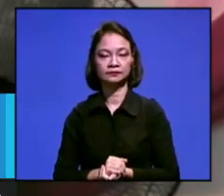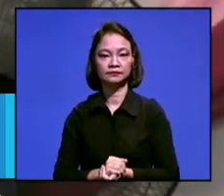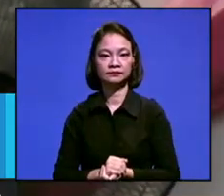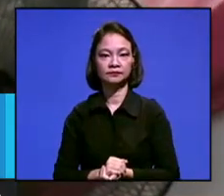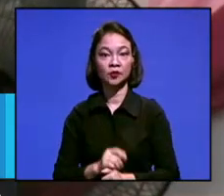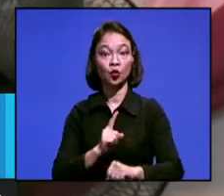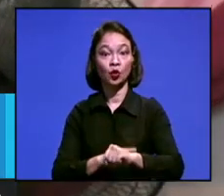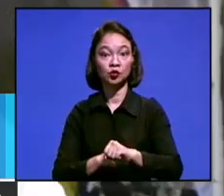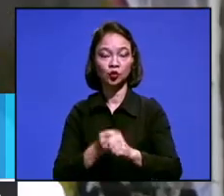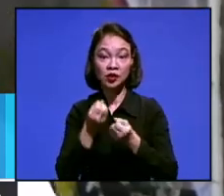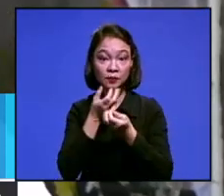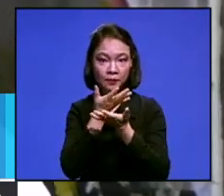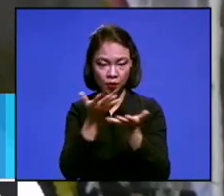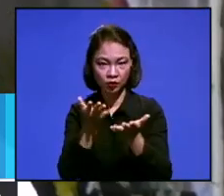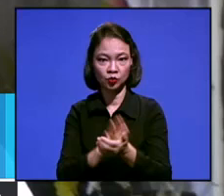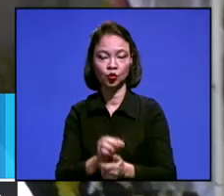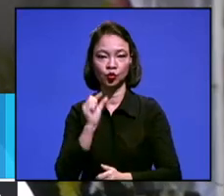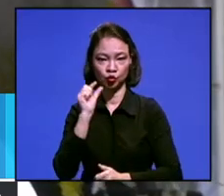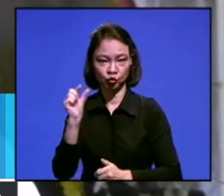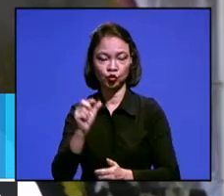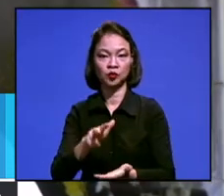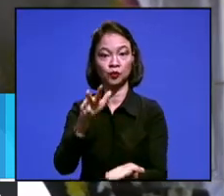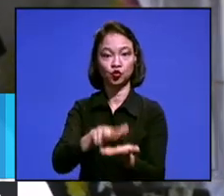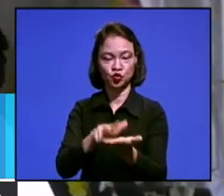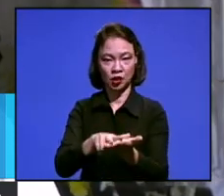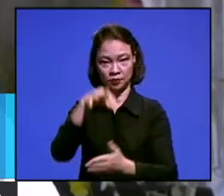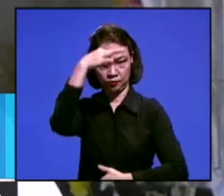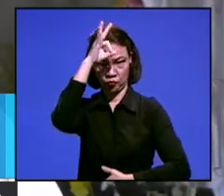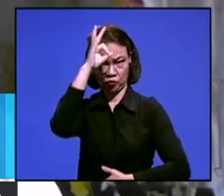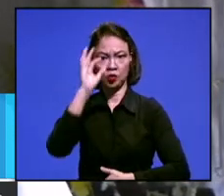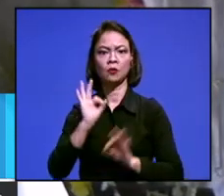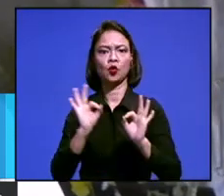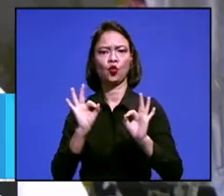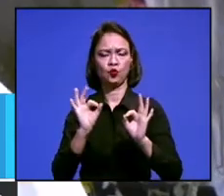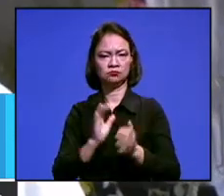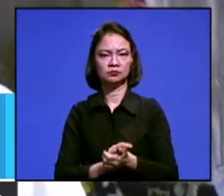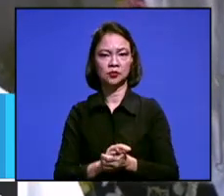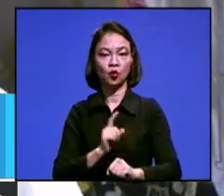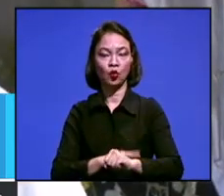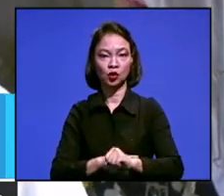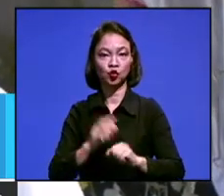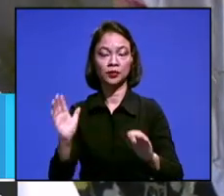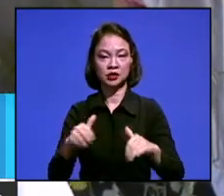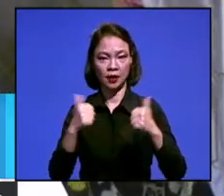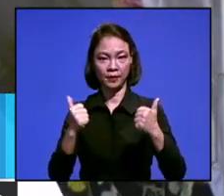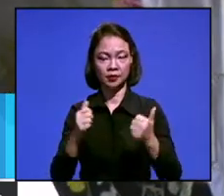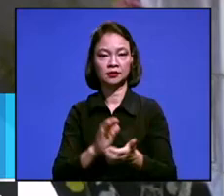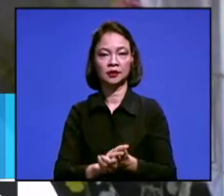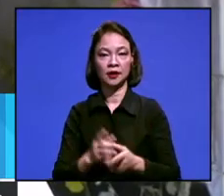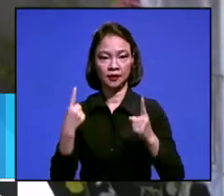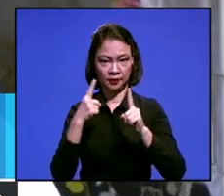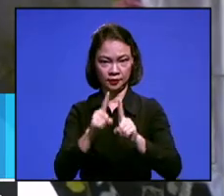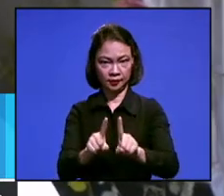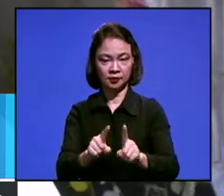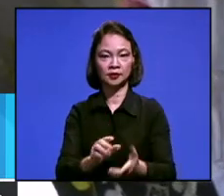Waktu ada imbauan belum, cuman untuk maklumat Kapolri belum waktu itu. Waktu persiapan sudah tanggal apa segala macam